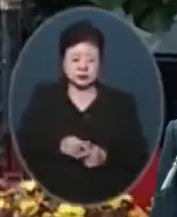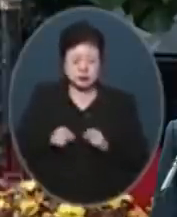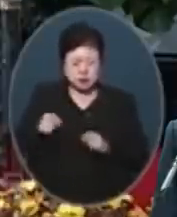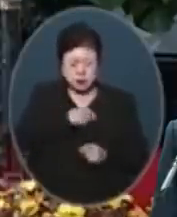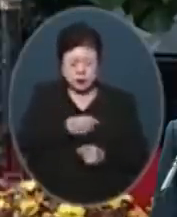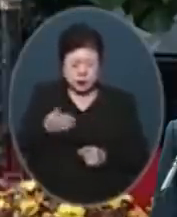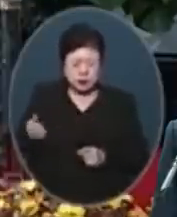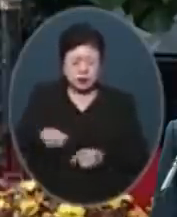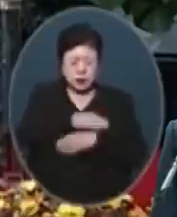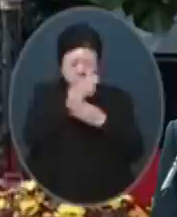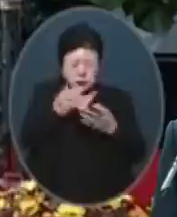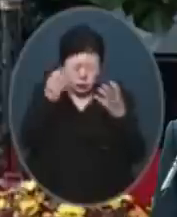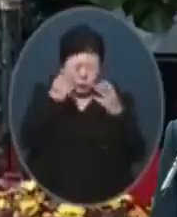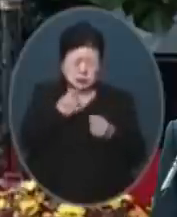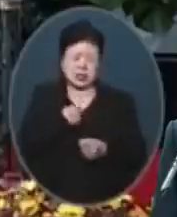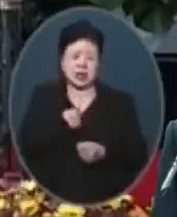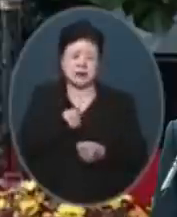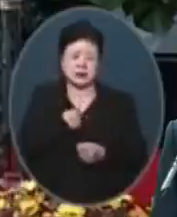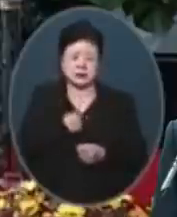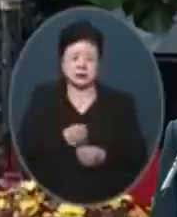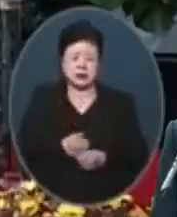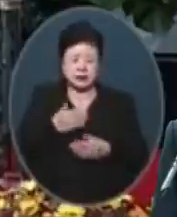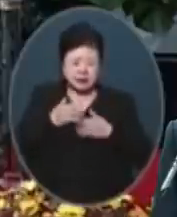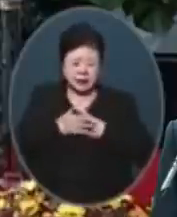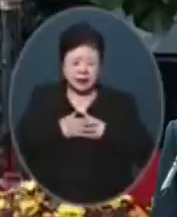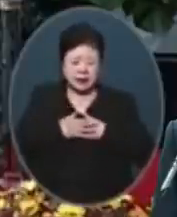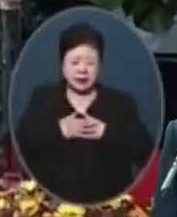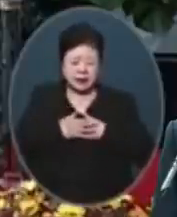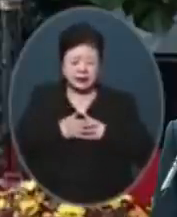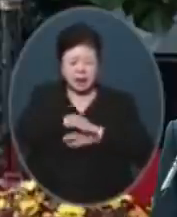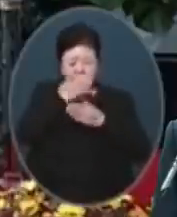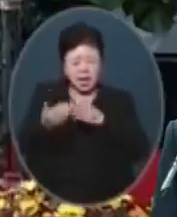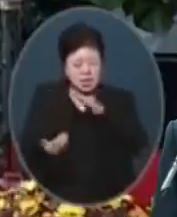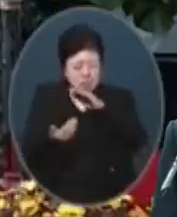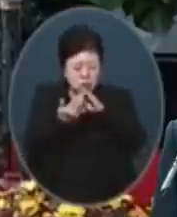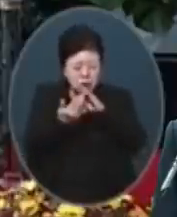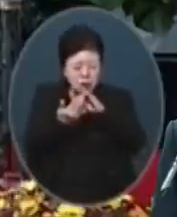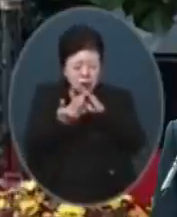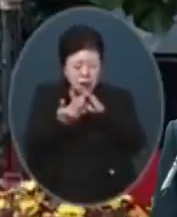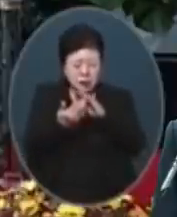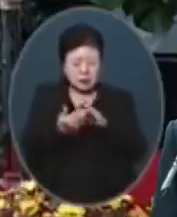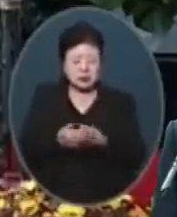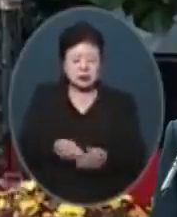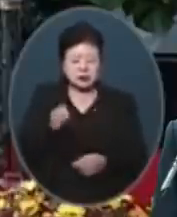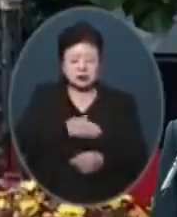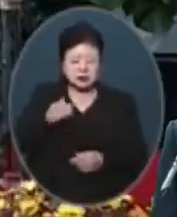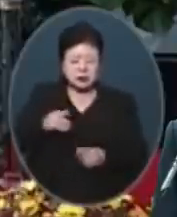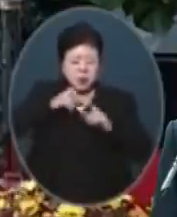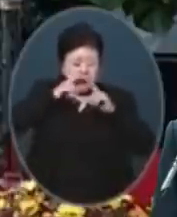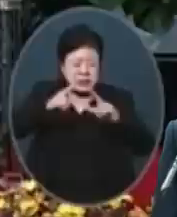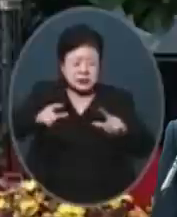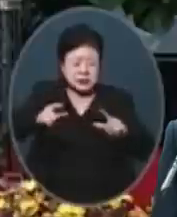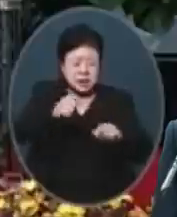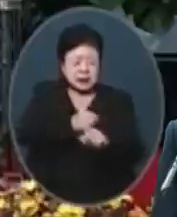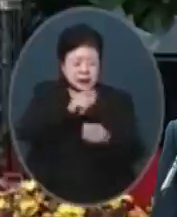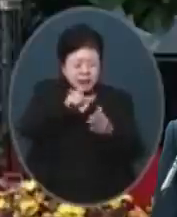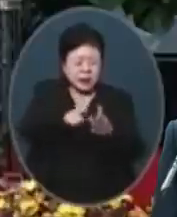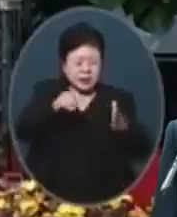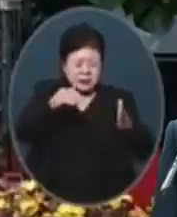흘려 온갖 고통을 다 당하며 내가 다 이루었다고 성령의 외침을 할